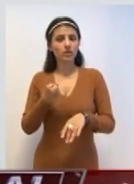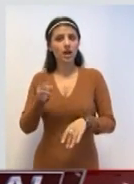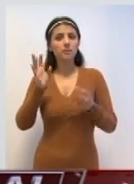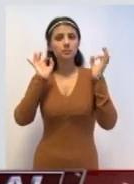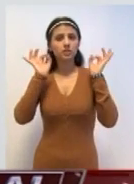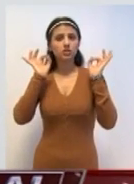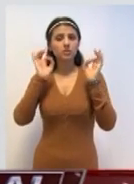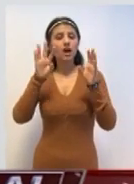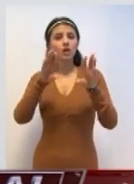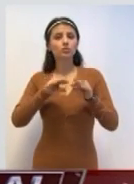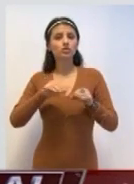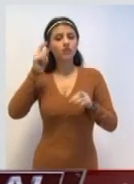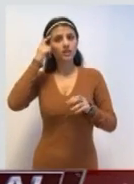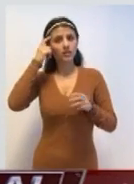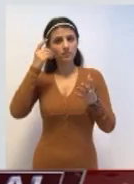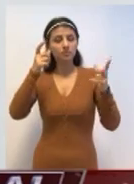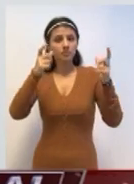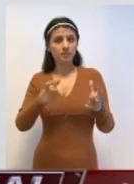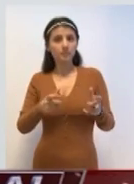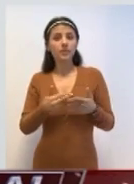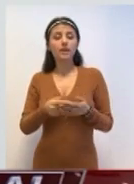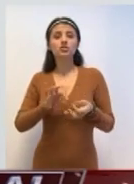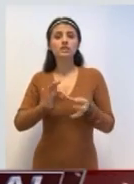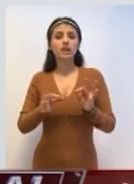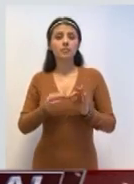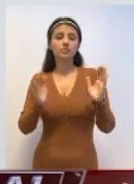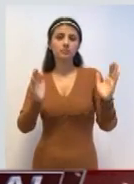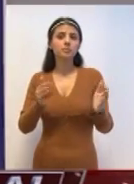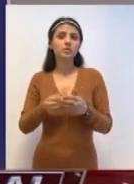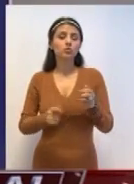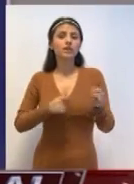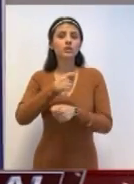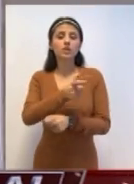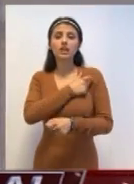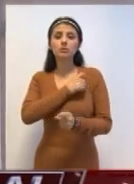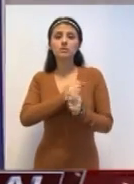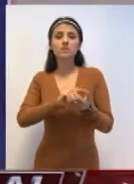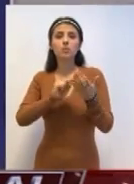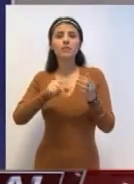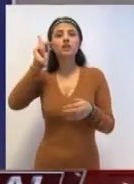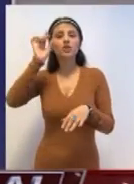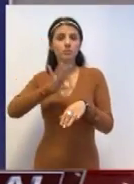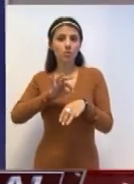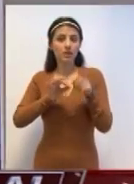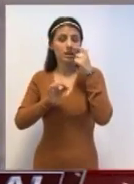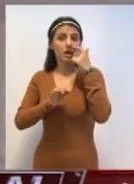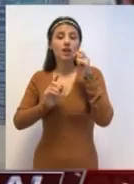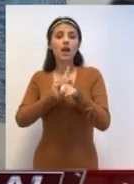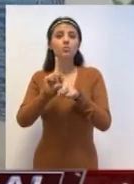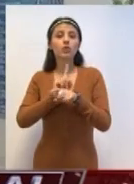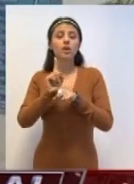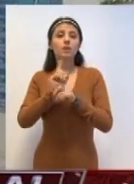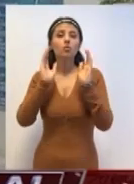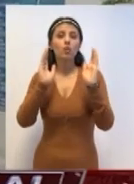punctual doar anumiți medici. Dar în principal noi avem și o sesizare din oficiu. Adică în raport de denunțurile ce nu au putut fi probate la acel